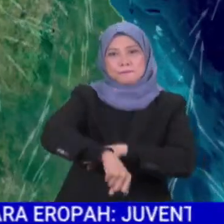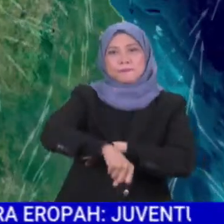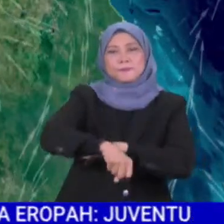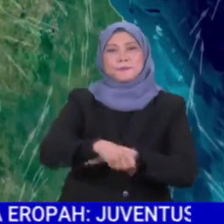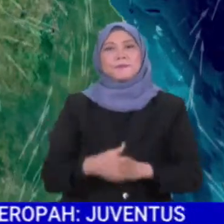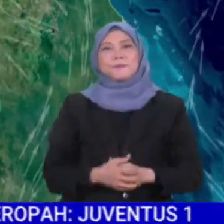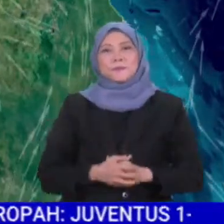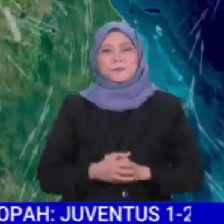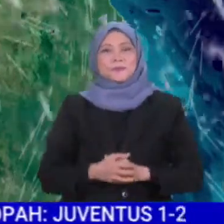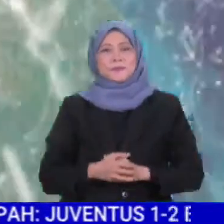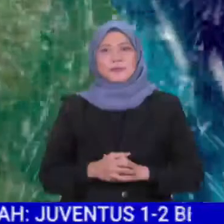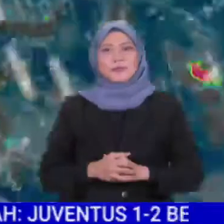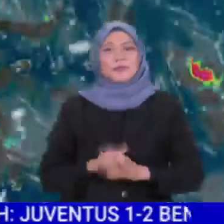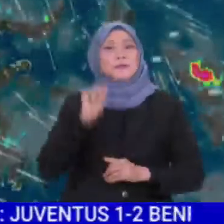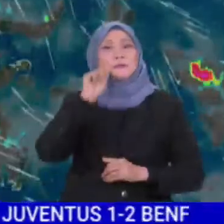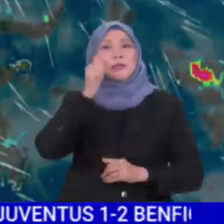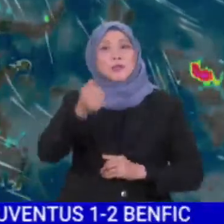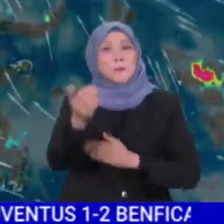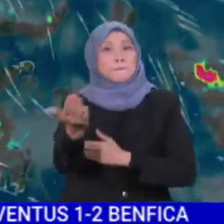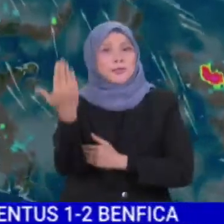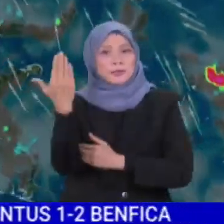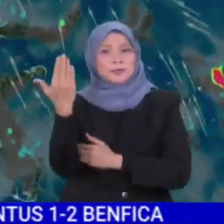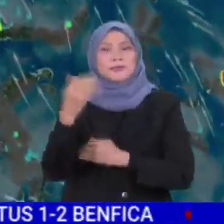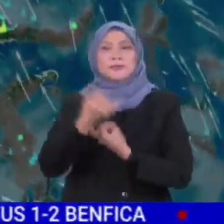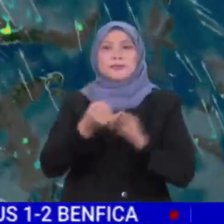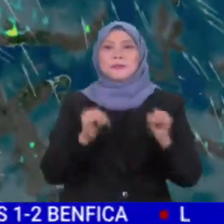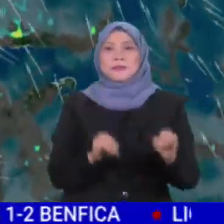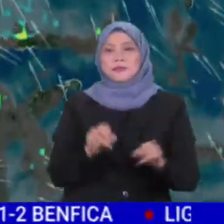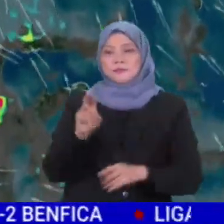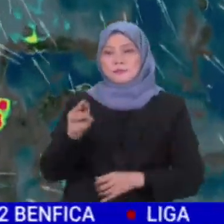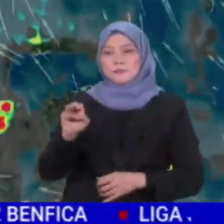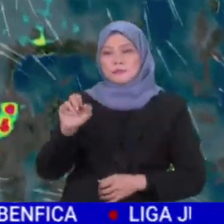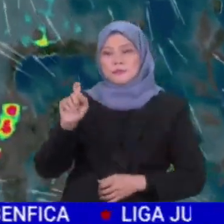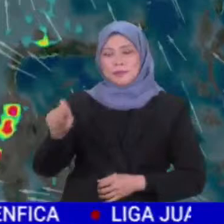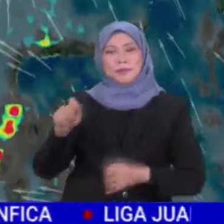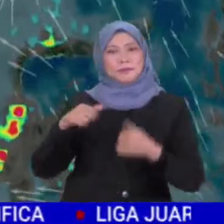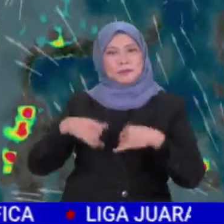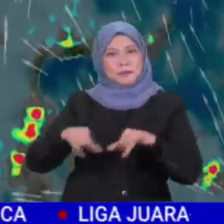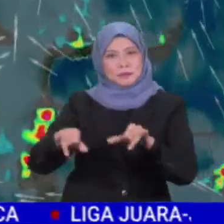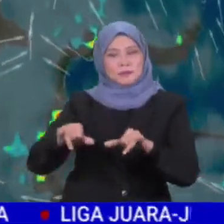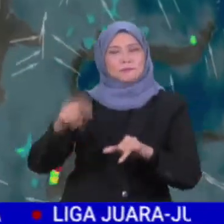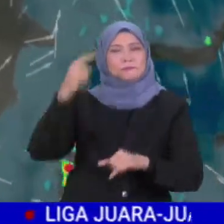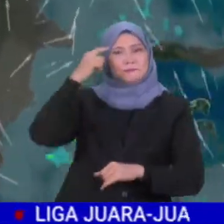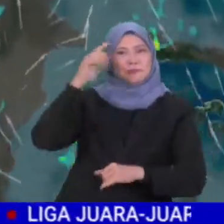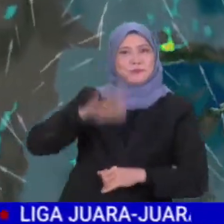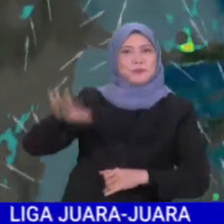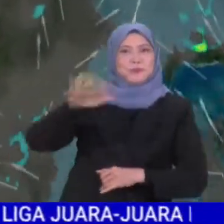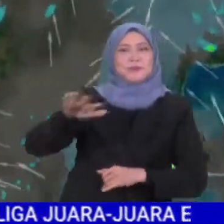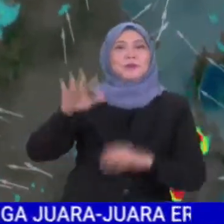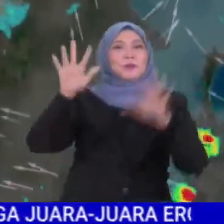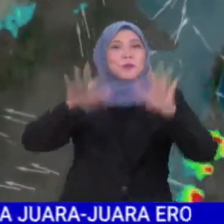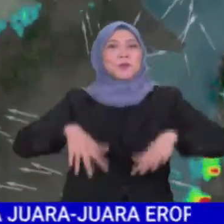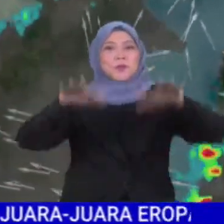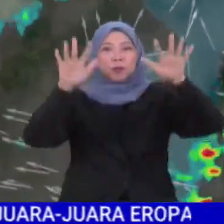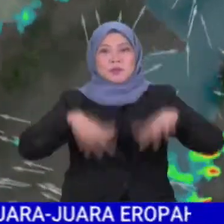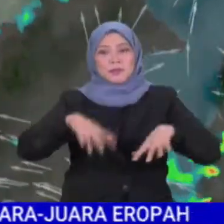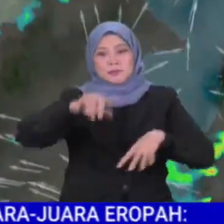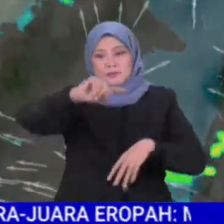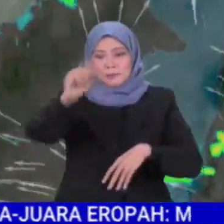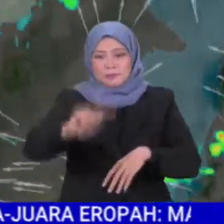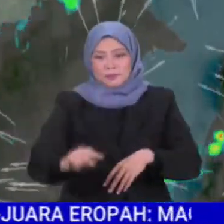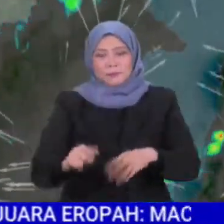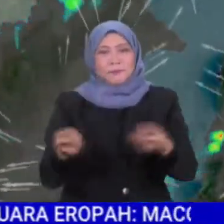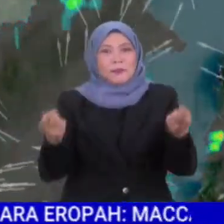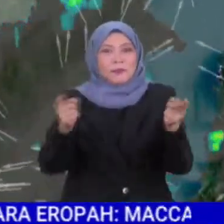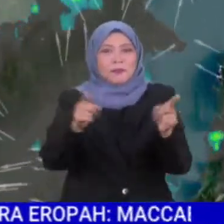nanti. Bagi ramalan esok pagi pula, Jabatan Meteorologi Malaysia masih lagi menjangkakan keadaan hujan serta ribut petir berpotensi